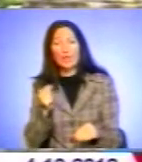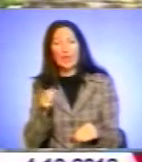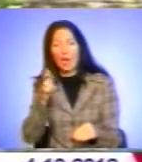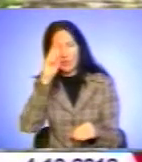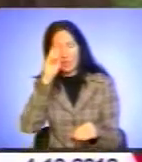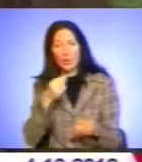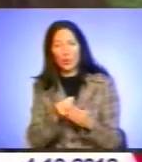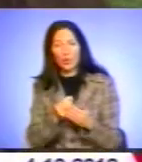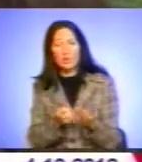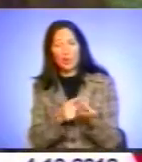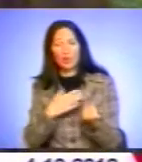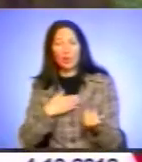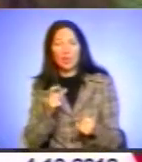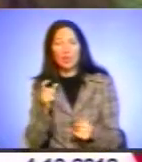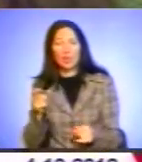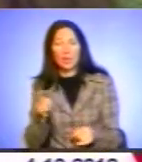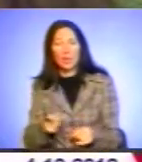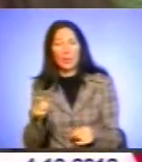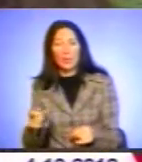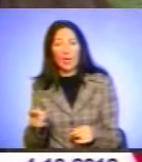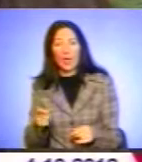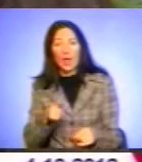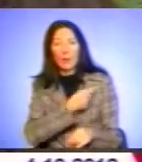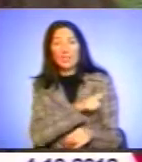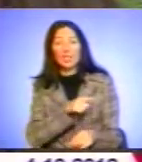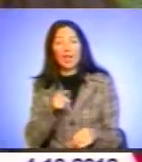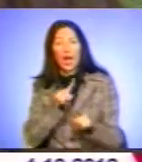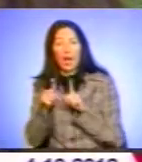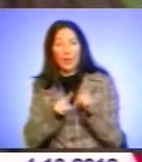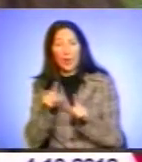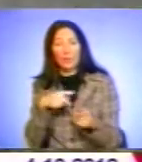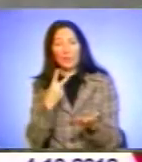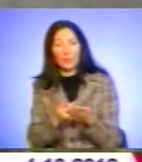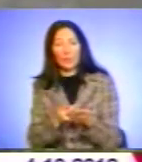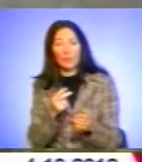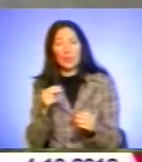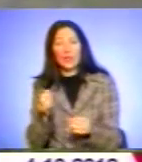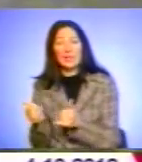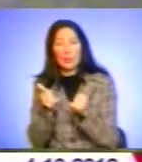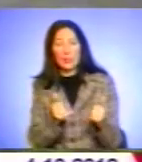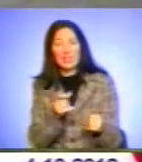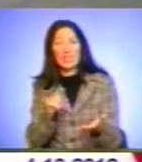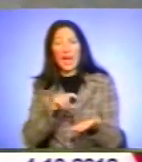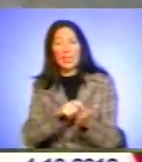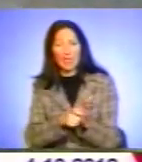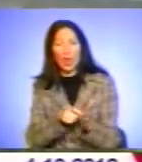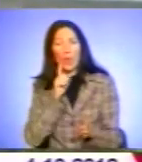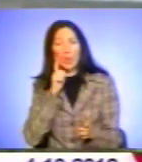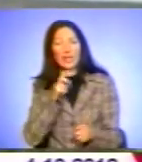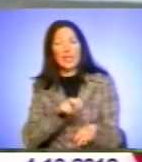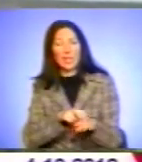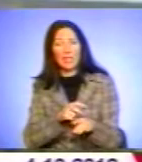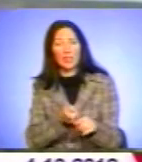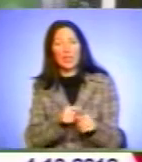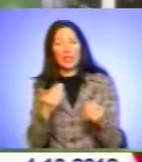за рахунок наших працівників. Медична реформа також передбачає працевлаштування та забезпечення житлом молодих лікарів. Над цим уже працюють у